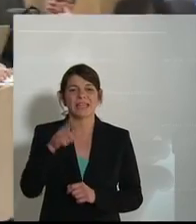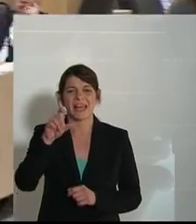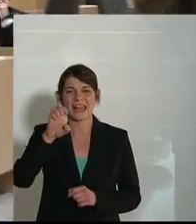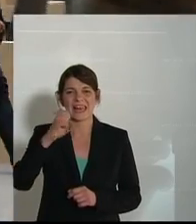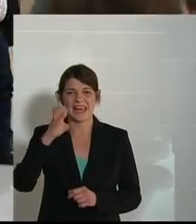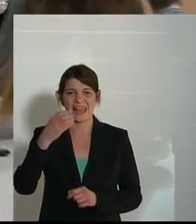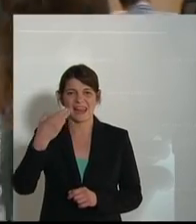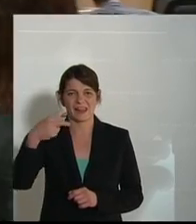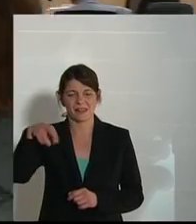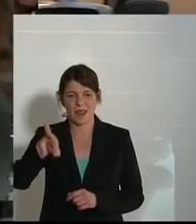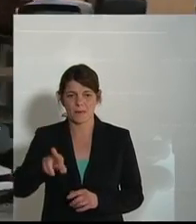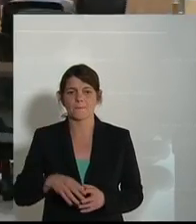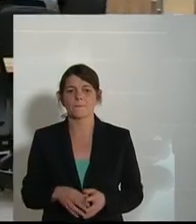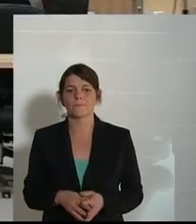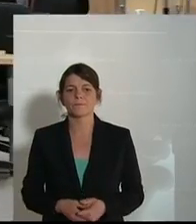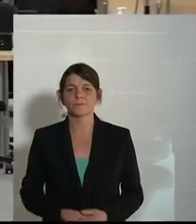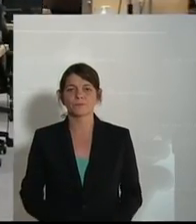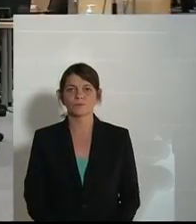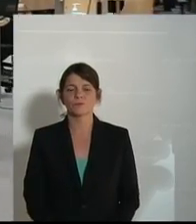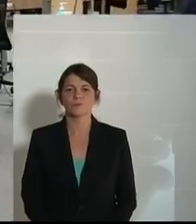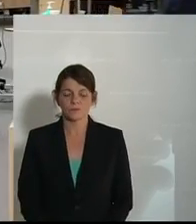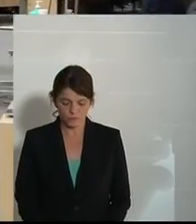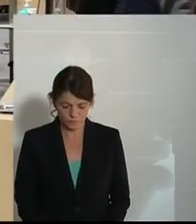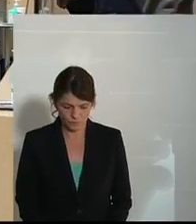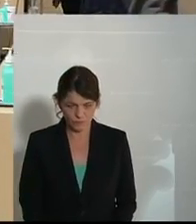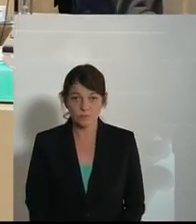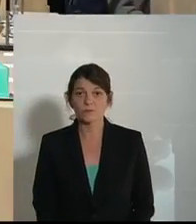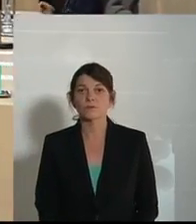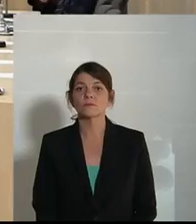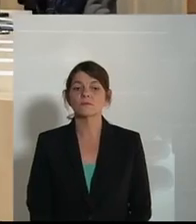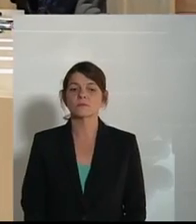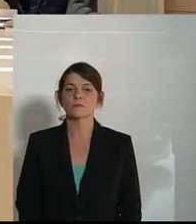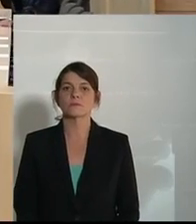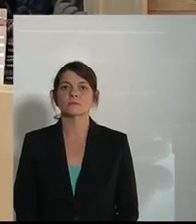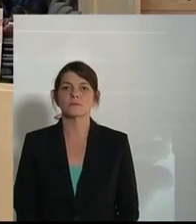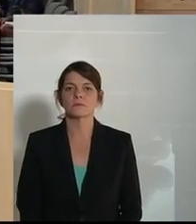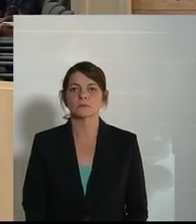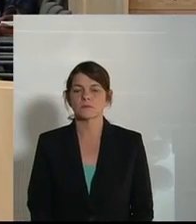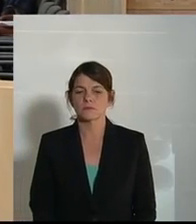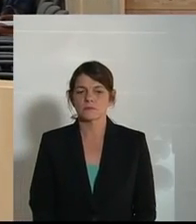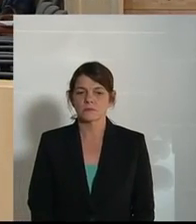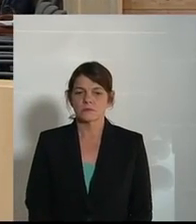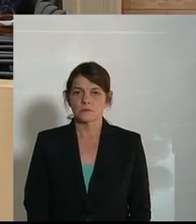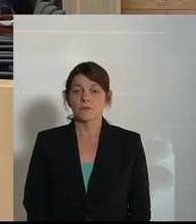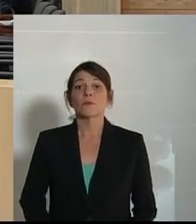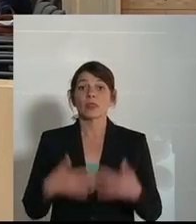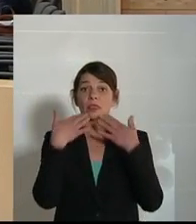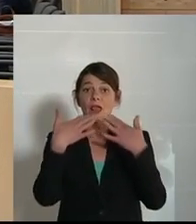Fleisch müsse einen Wert haben, es sei verrückt, sagt er, Lebendtiere nach Europa zu importieren.